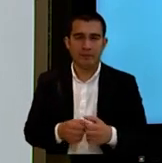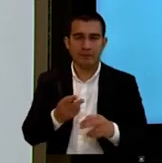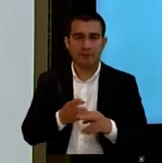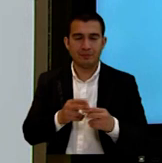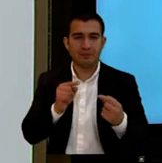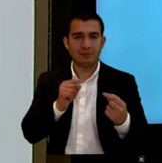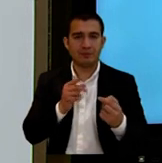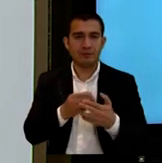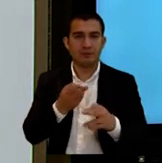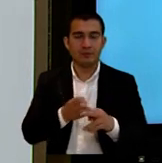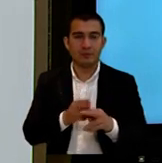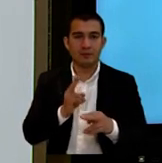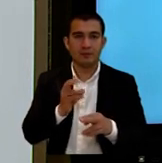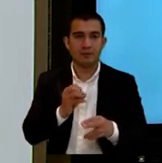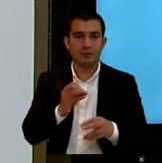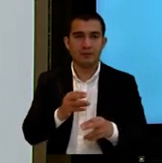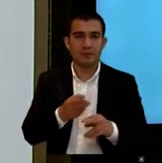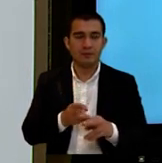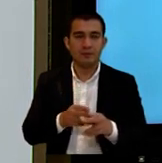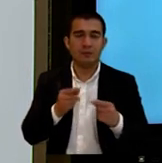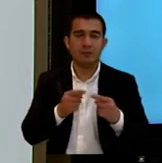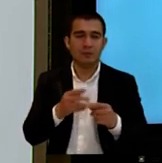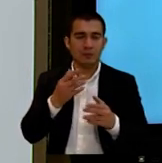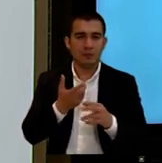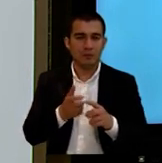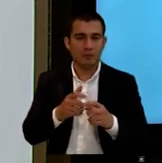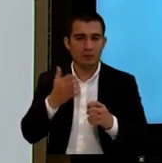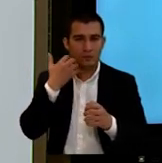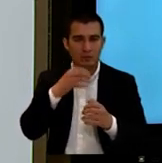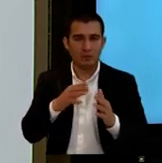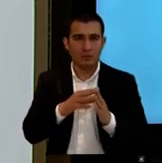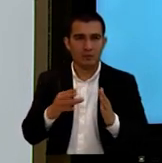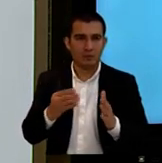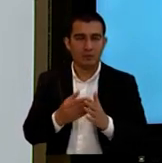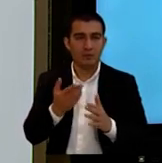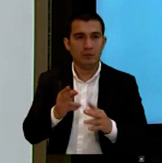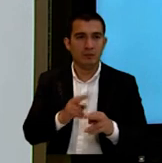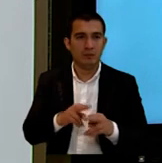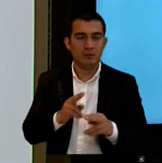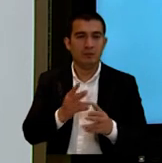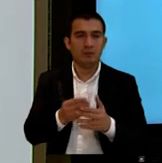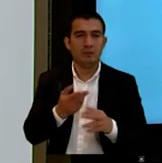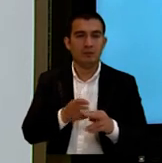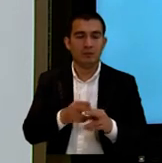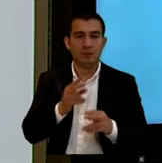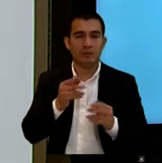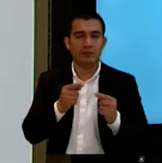qarshisidagi katetni topishimiz mumkin. Ya'ni o'tkir burchakning tangensi burchak qarshisidagi